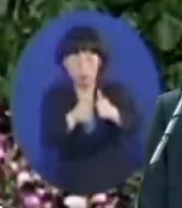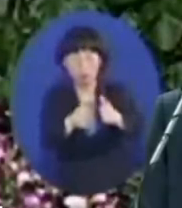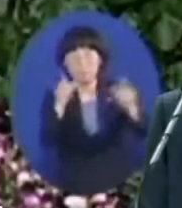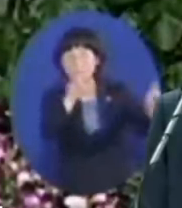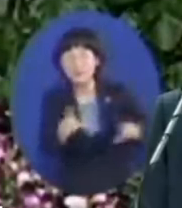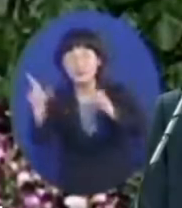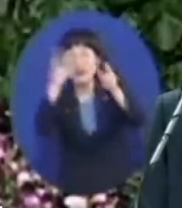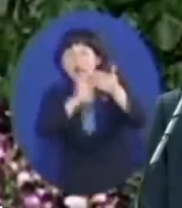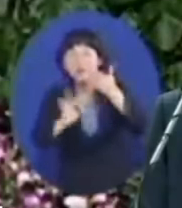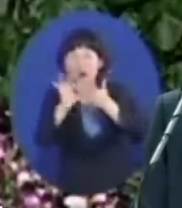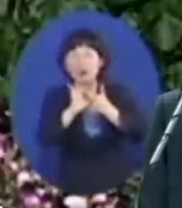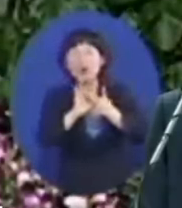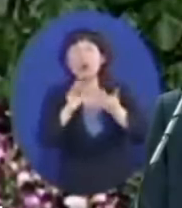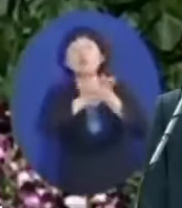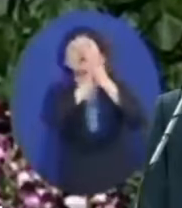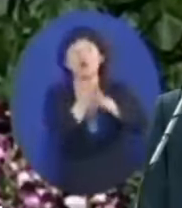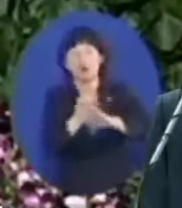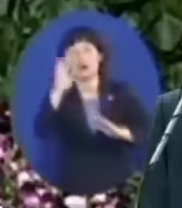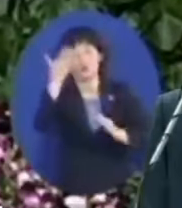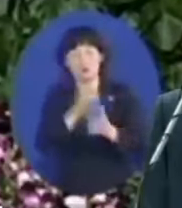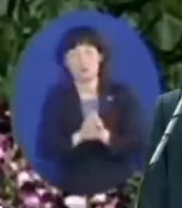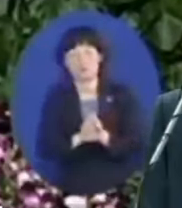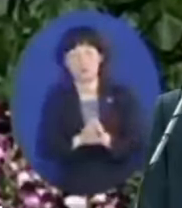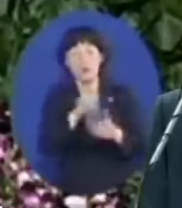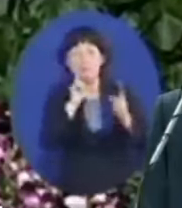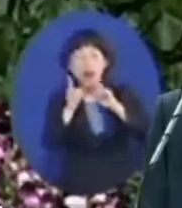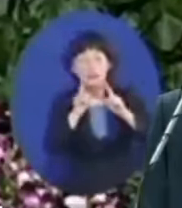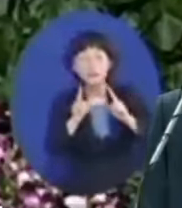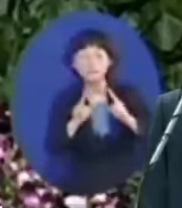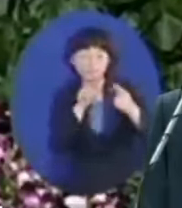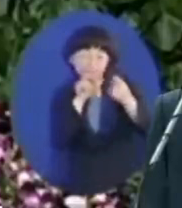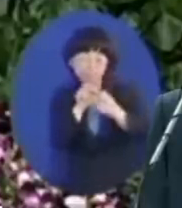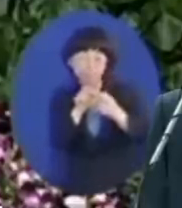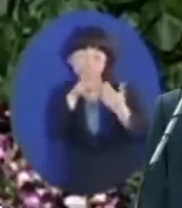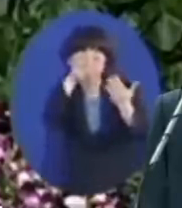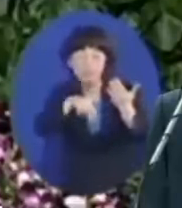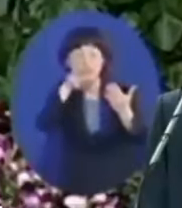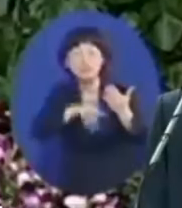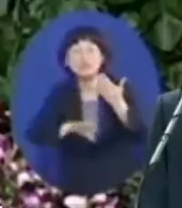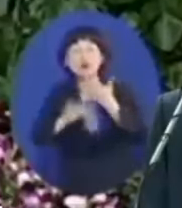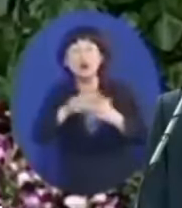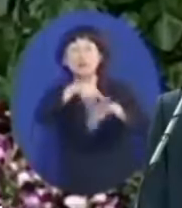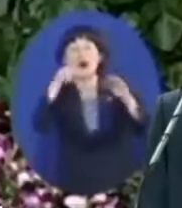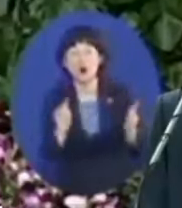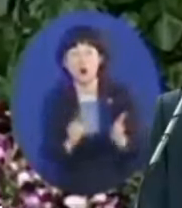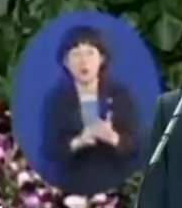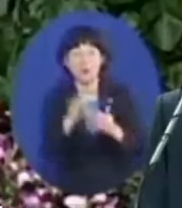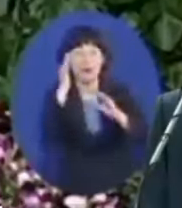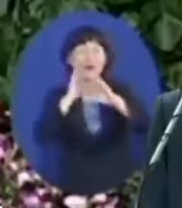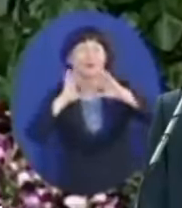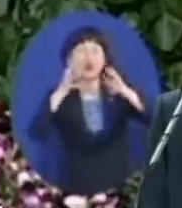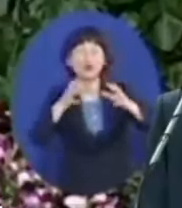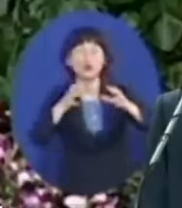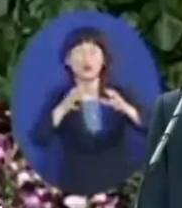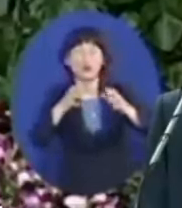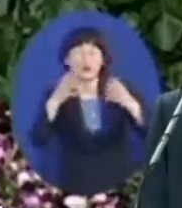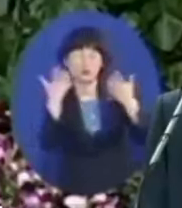생활이 변화되게 되는 것입니다. 말씀을 늘 가까이 하면 여러분 마음의 천국 문화에 충만하게 되는